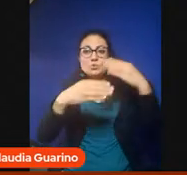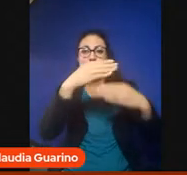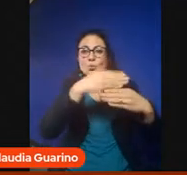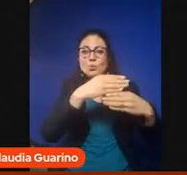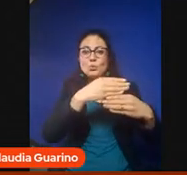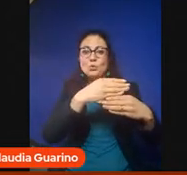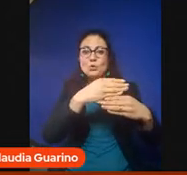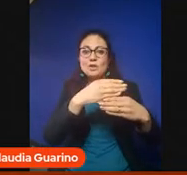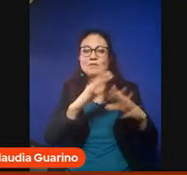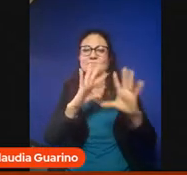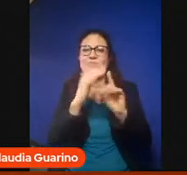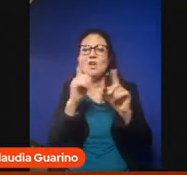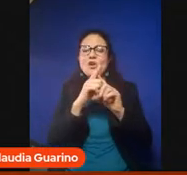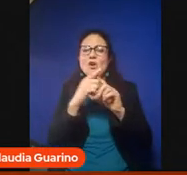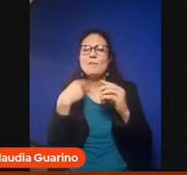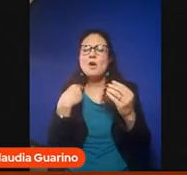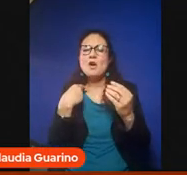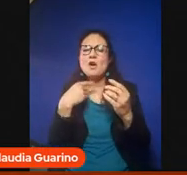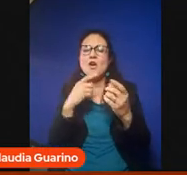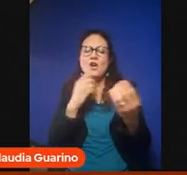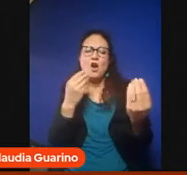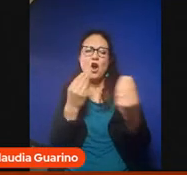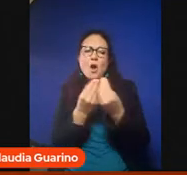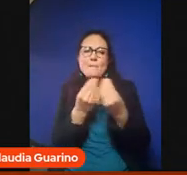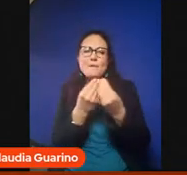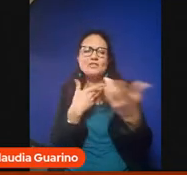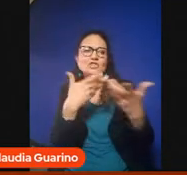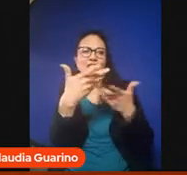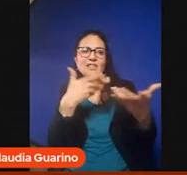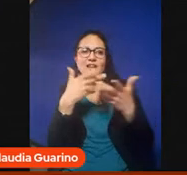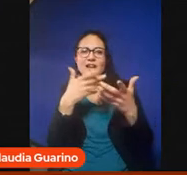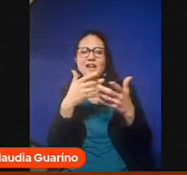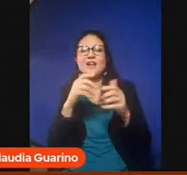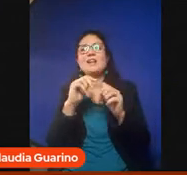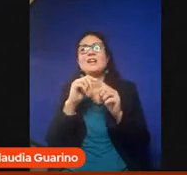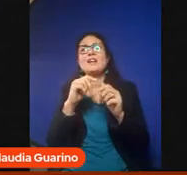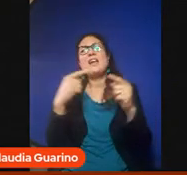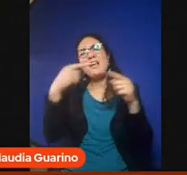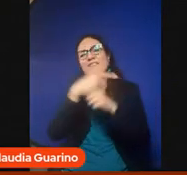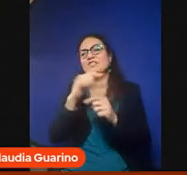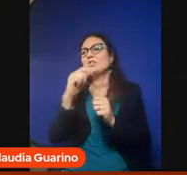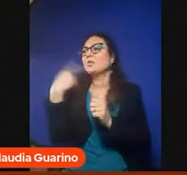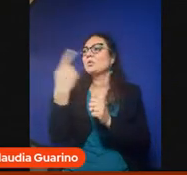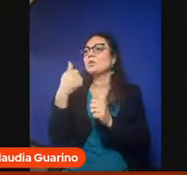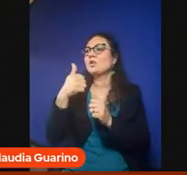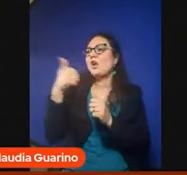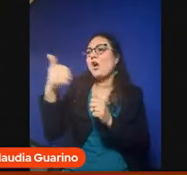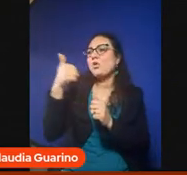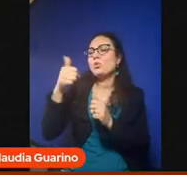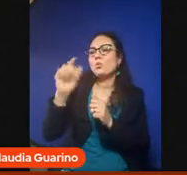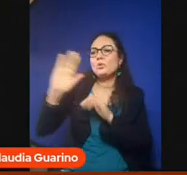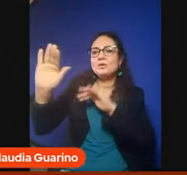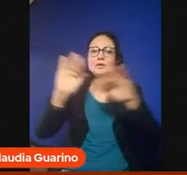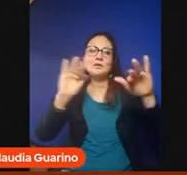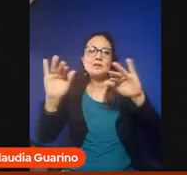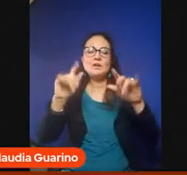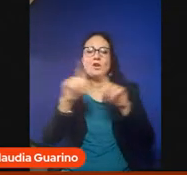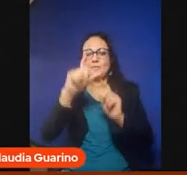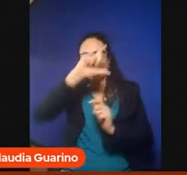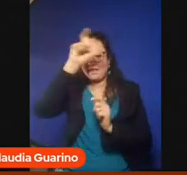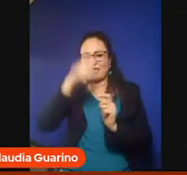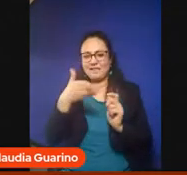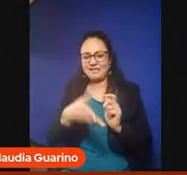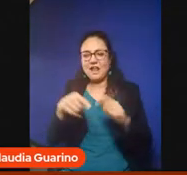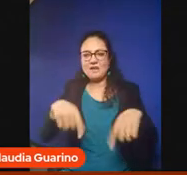una complicità maggiore, invece di stare ognuno, no, anche specialmente poi in Italia viviamo un momento in cui